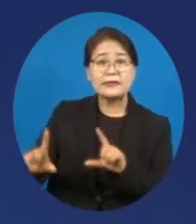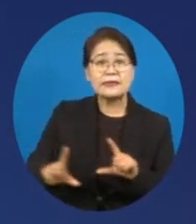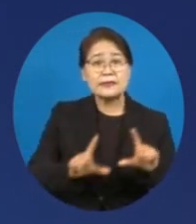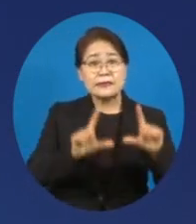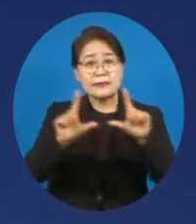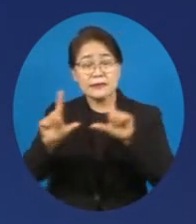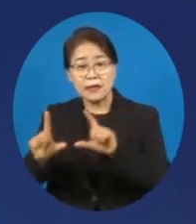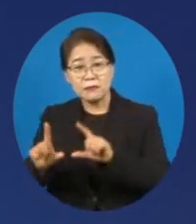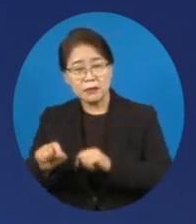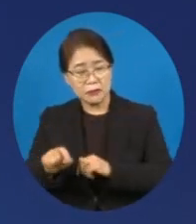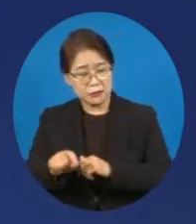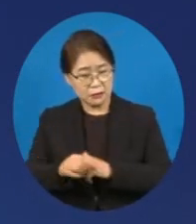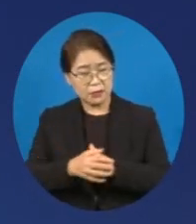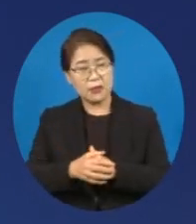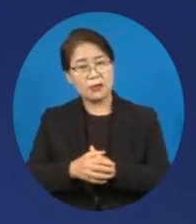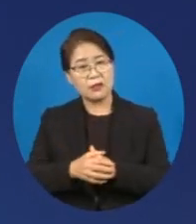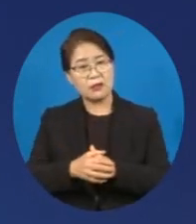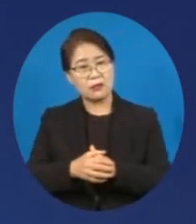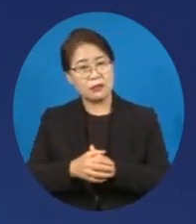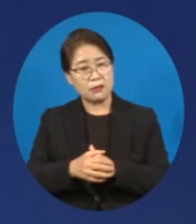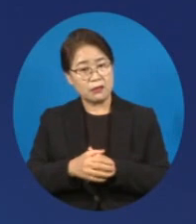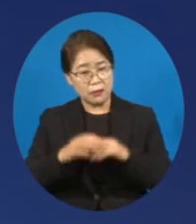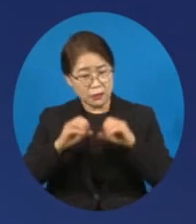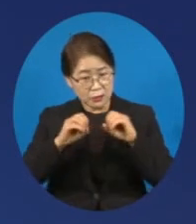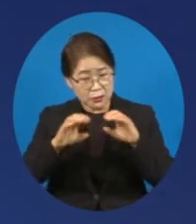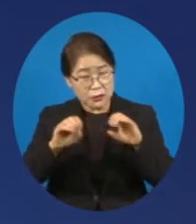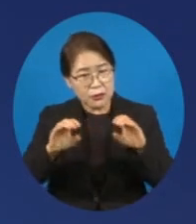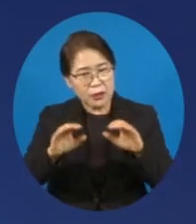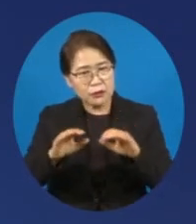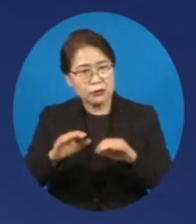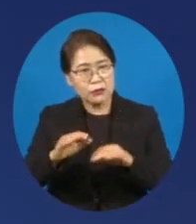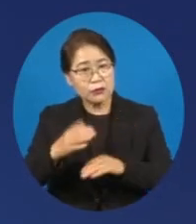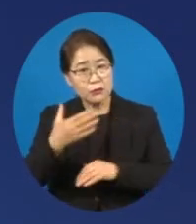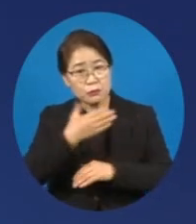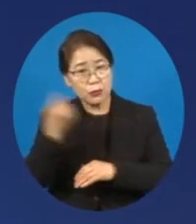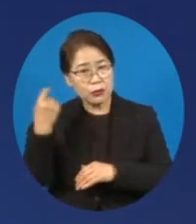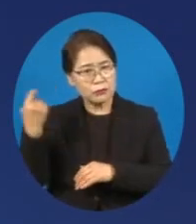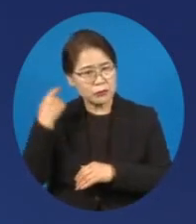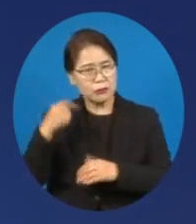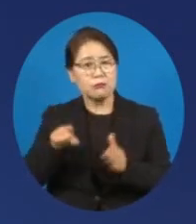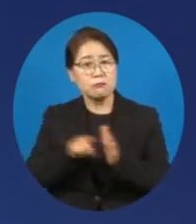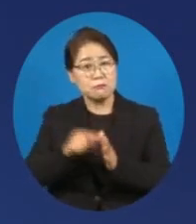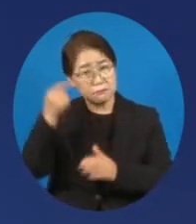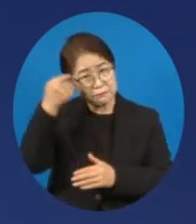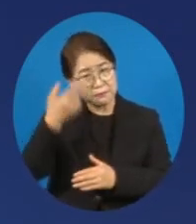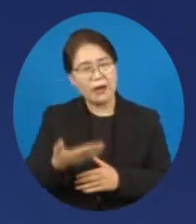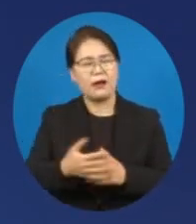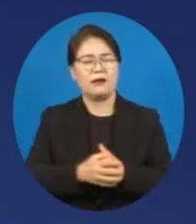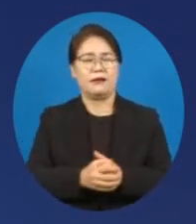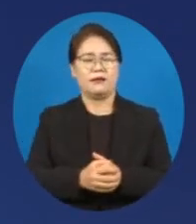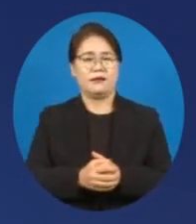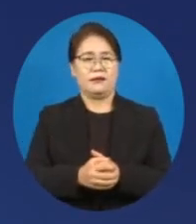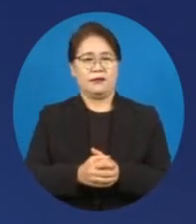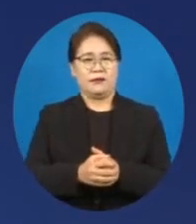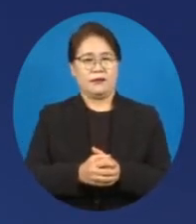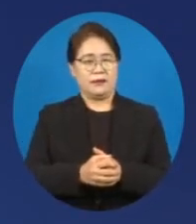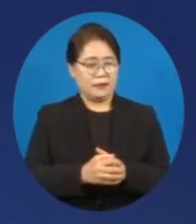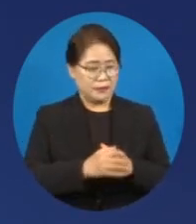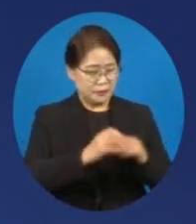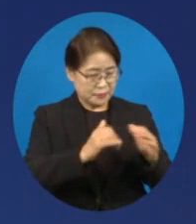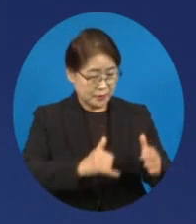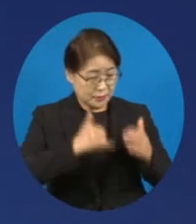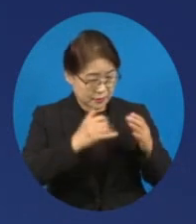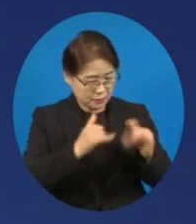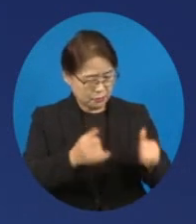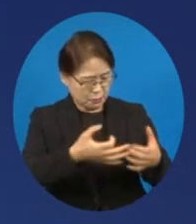누가 두려움 가운데 전하는 나의 복음을 받아들이겠습니까 여러분 그렇지 않아요 그런데 세상 사람들이 볼 때